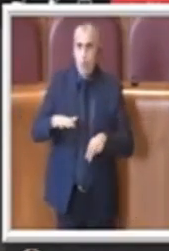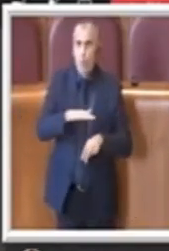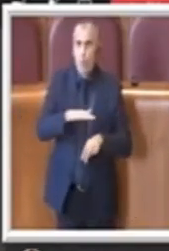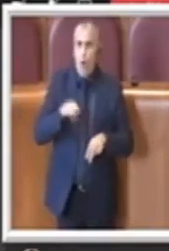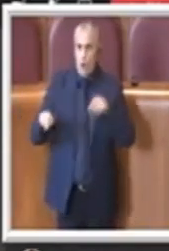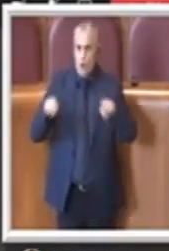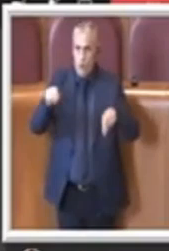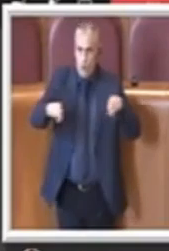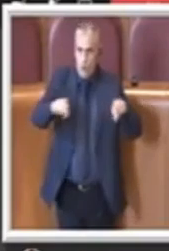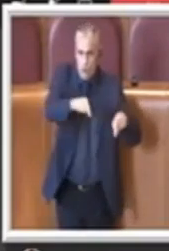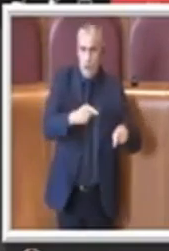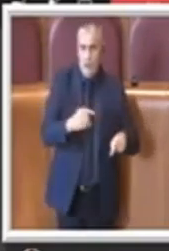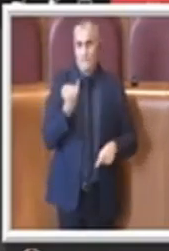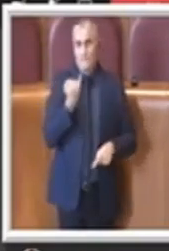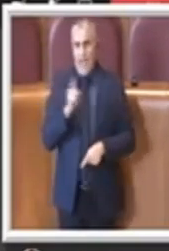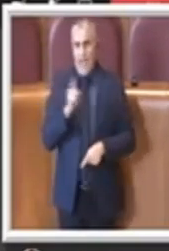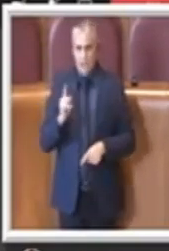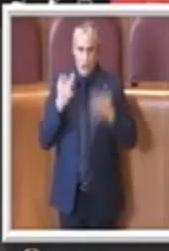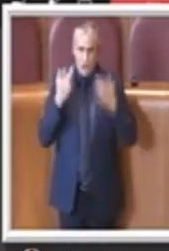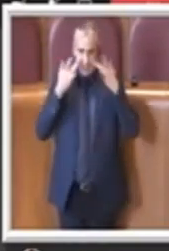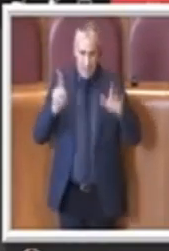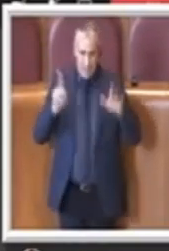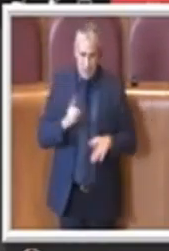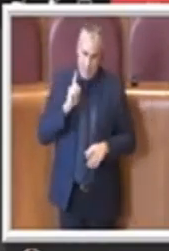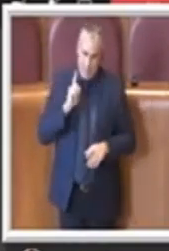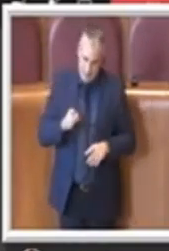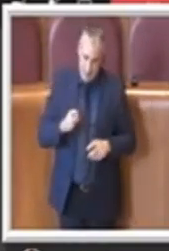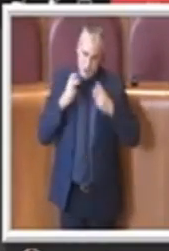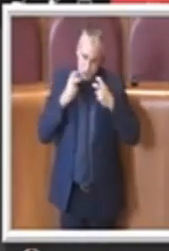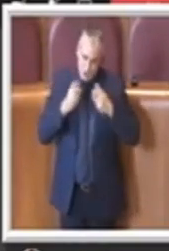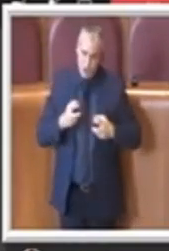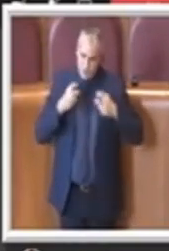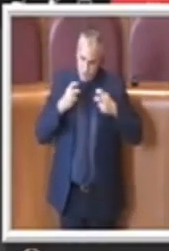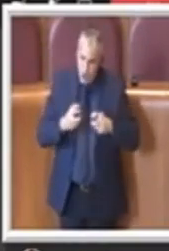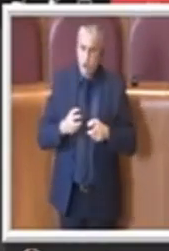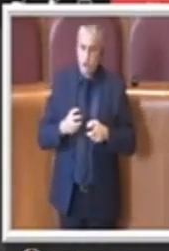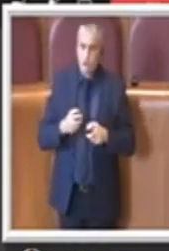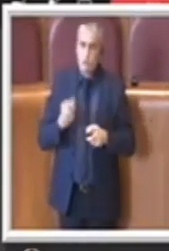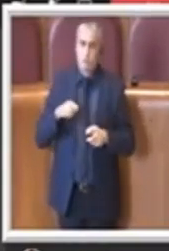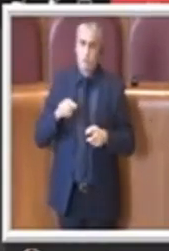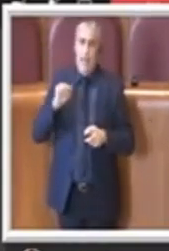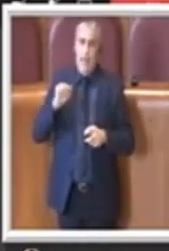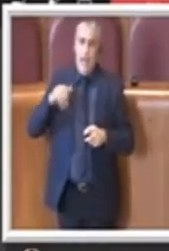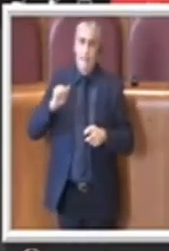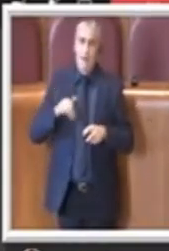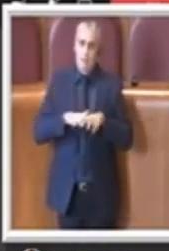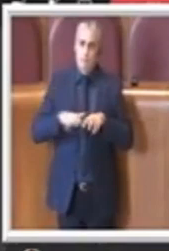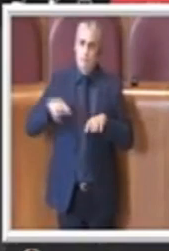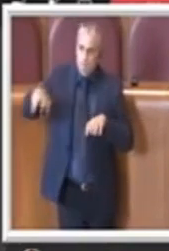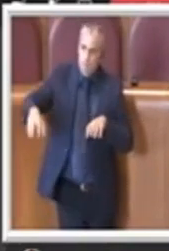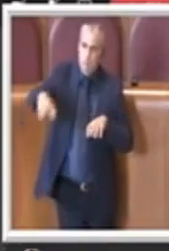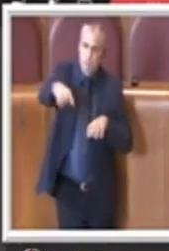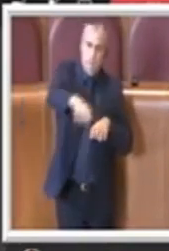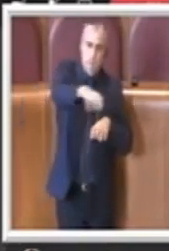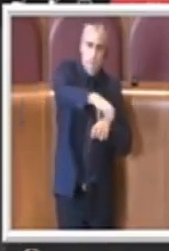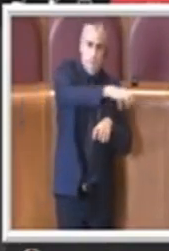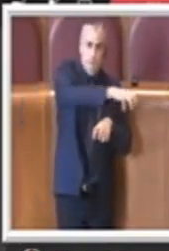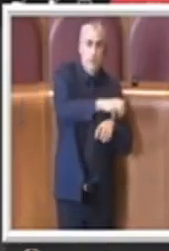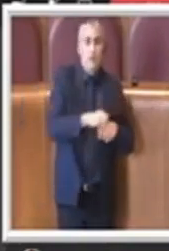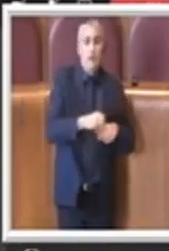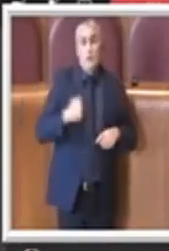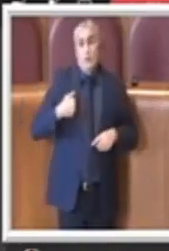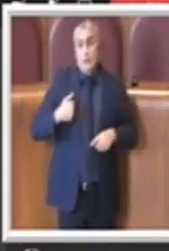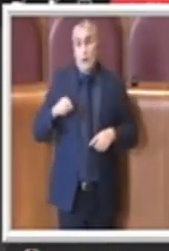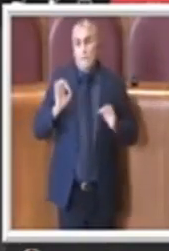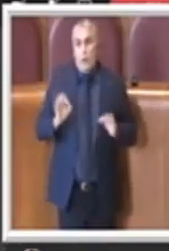lavorare assiduamente per andare verso questa impostazione che tutto il consiglio lo chiedono